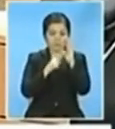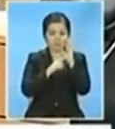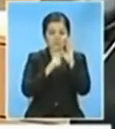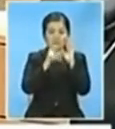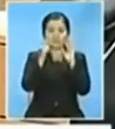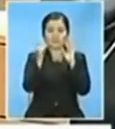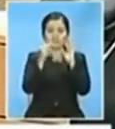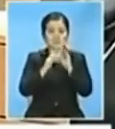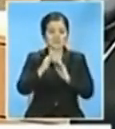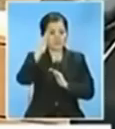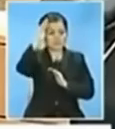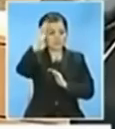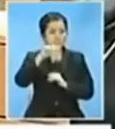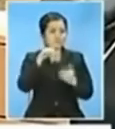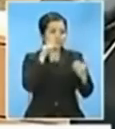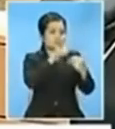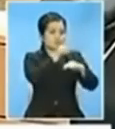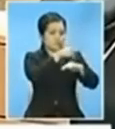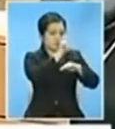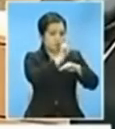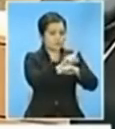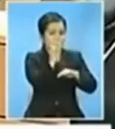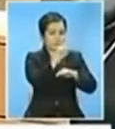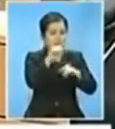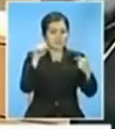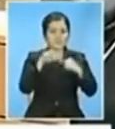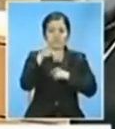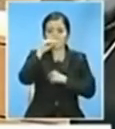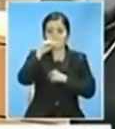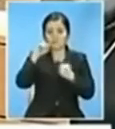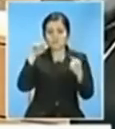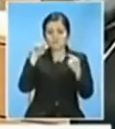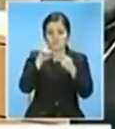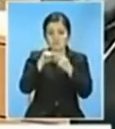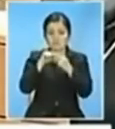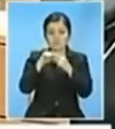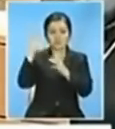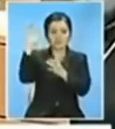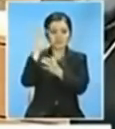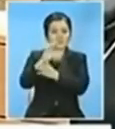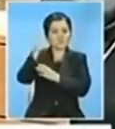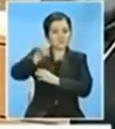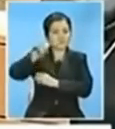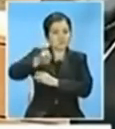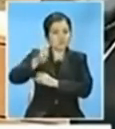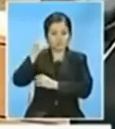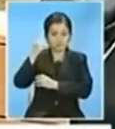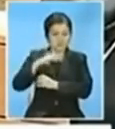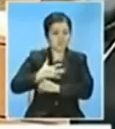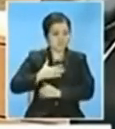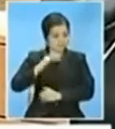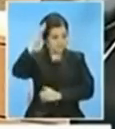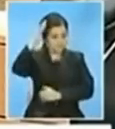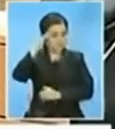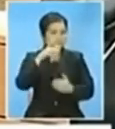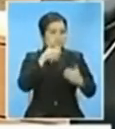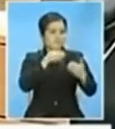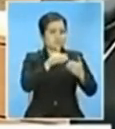ประท้วงท่านประธานท่านบอกว่าจะไม่ให้ประท้วงข้อบังคับเดิมๆคงไม่ได้ผมประท้วงท่านประธาน